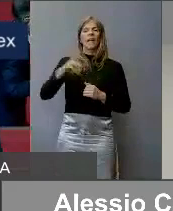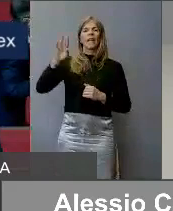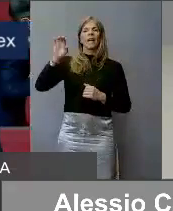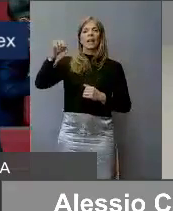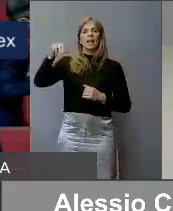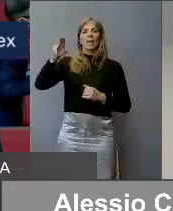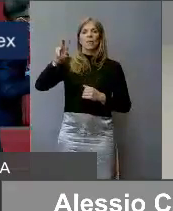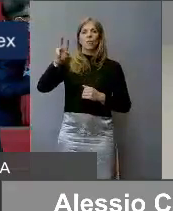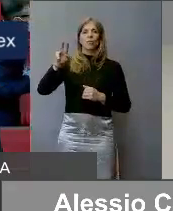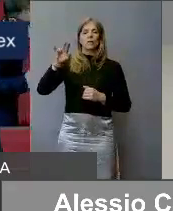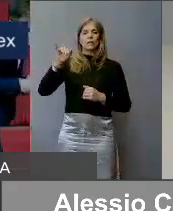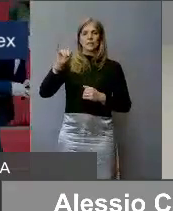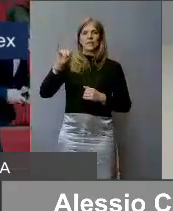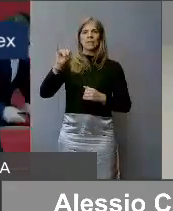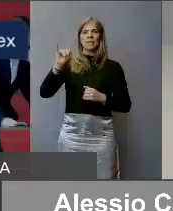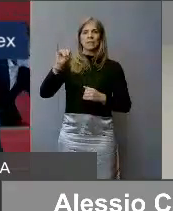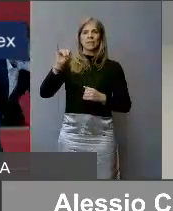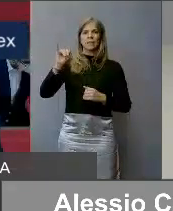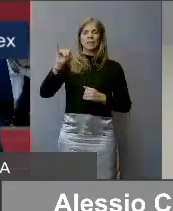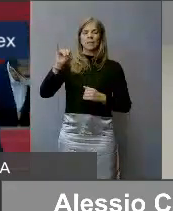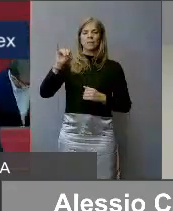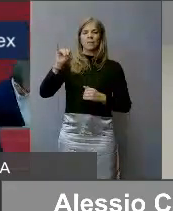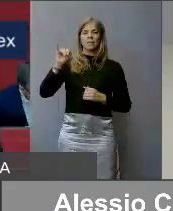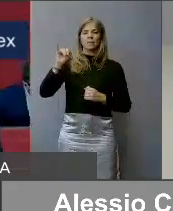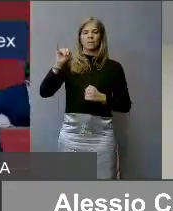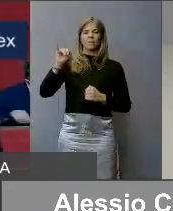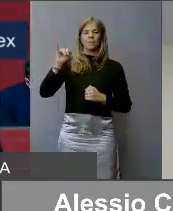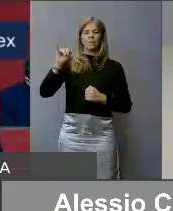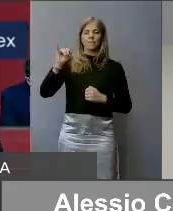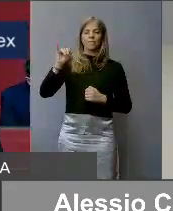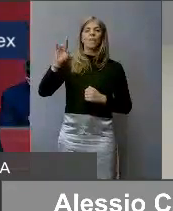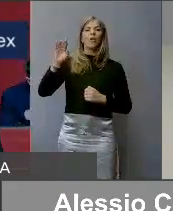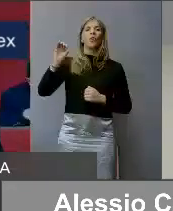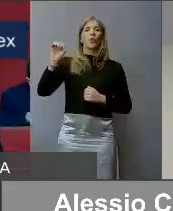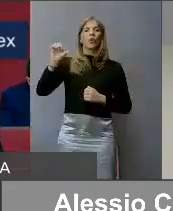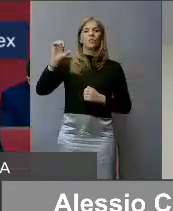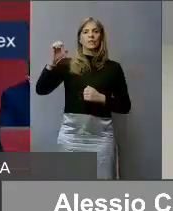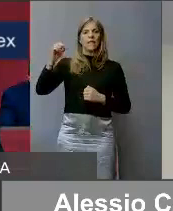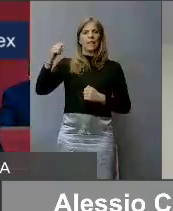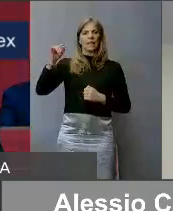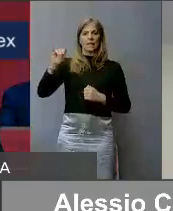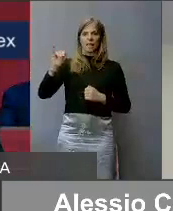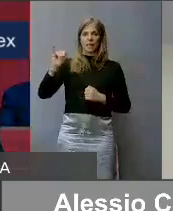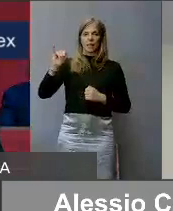si presenta buongiorno buongiorno 7